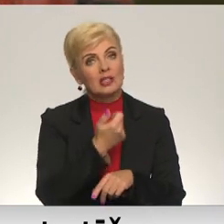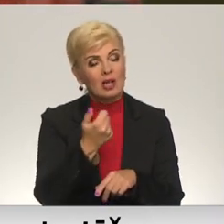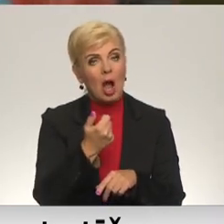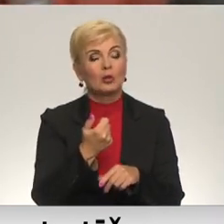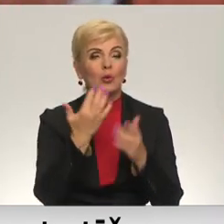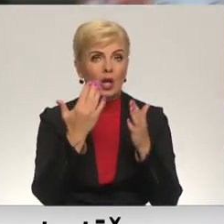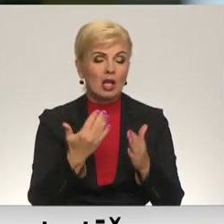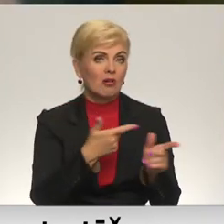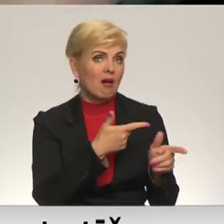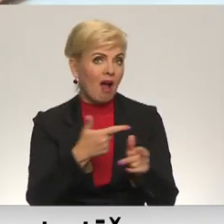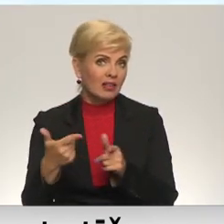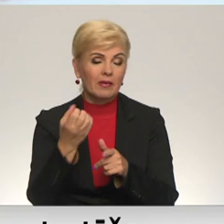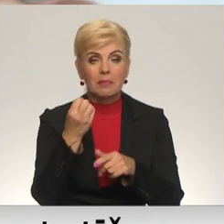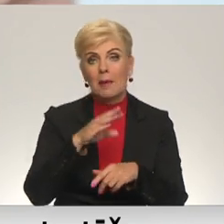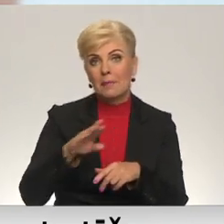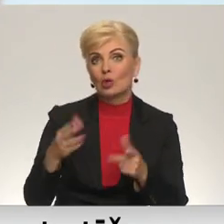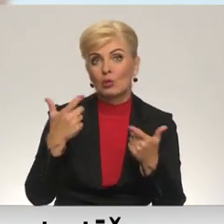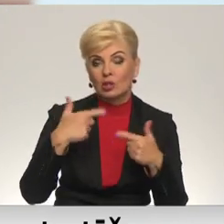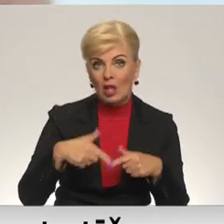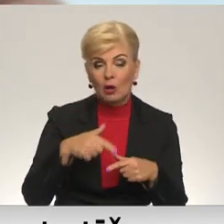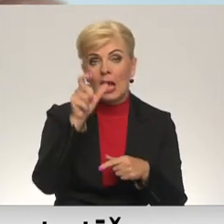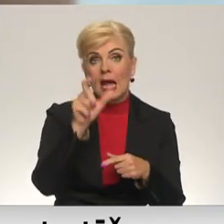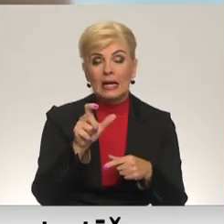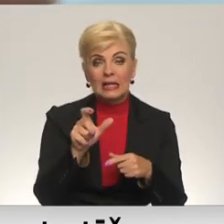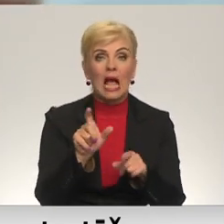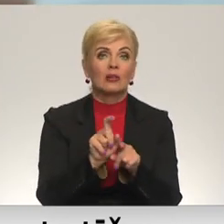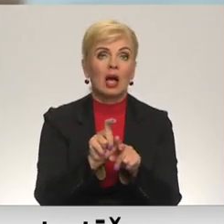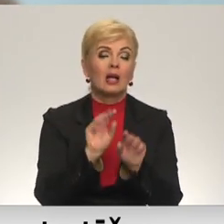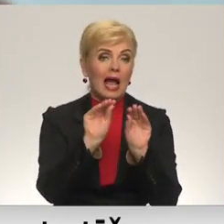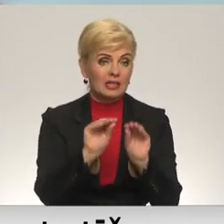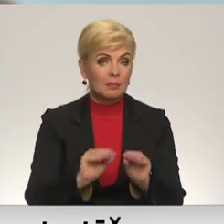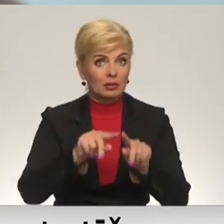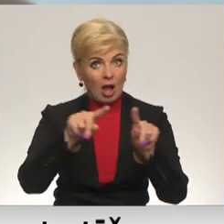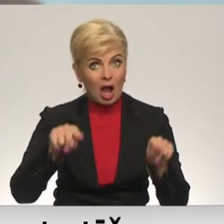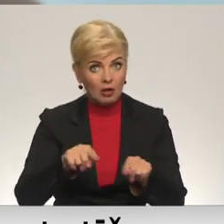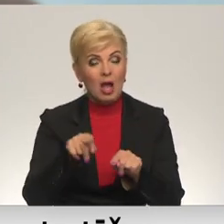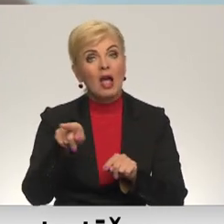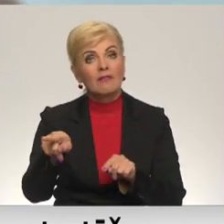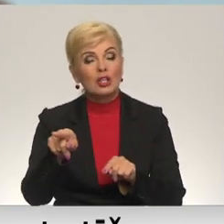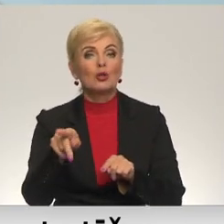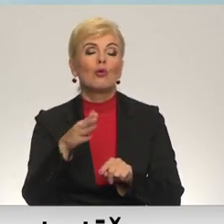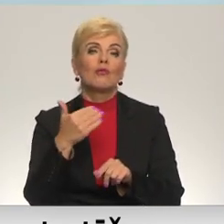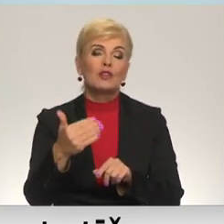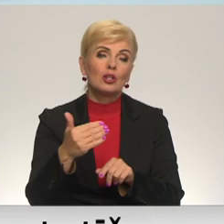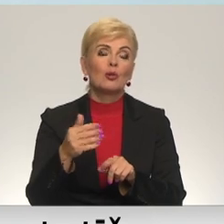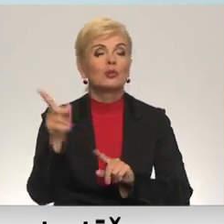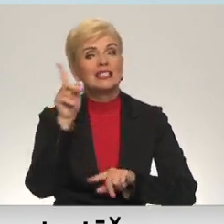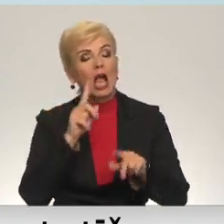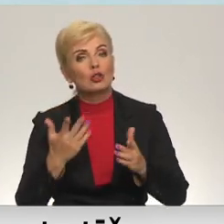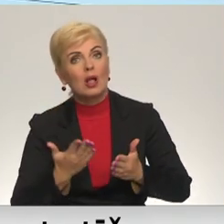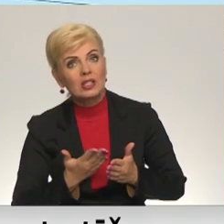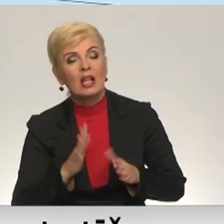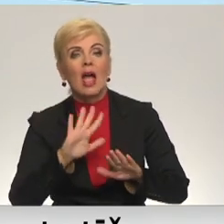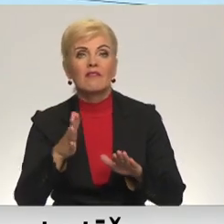apmēram 15 minūšu laikā, kad ar klientu tiek aizpildīta arī neliela anketa par viņa dzimumu dzīvi un vai lietotas